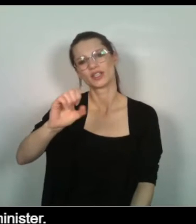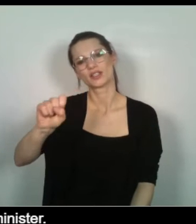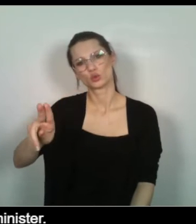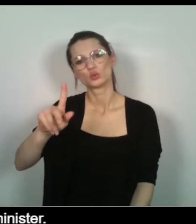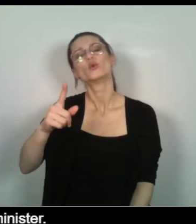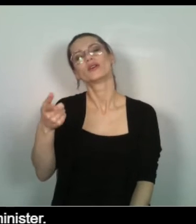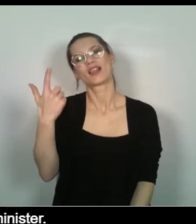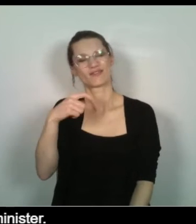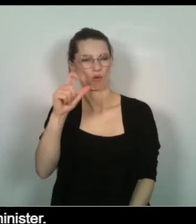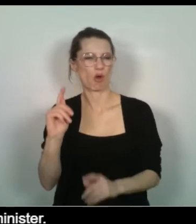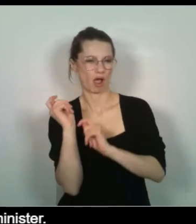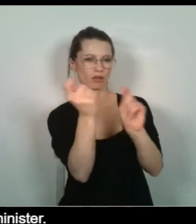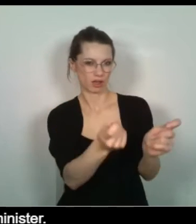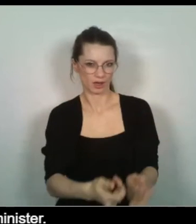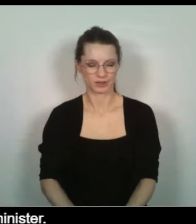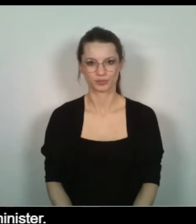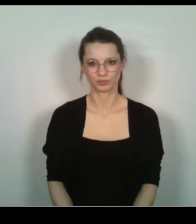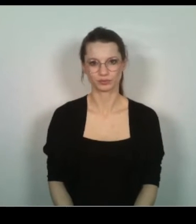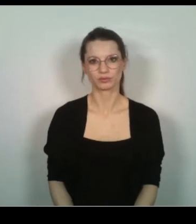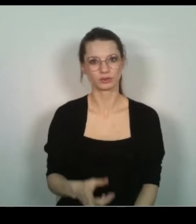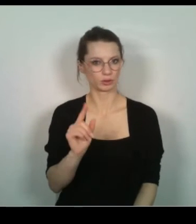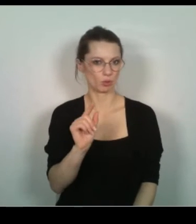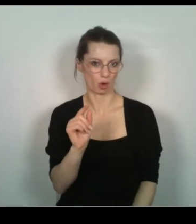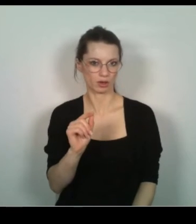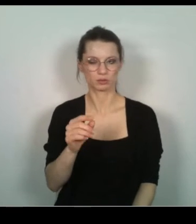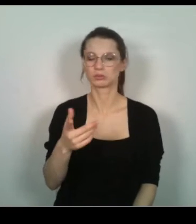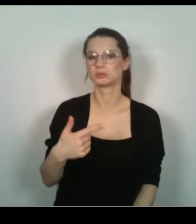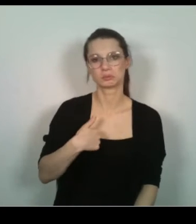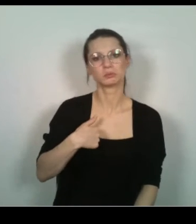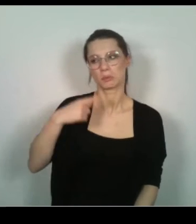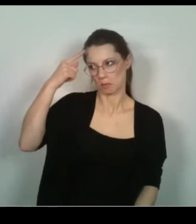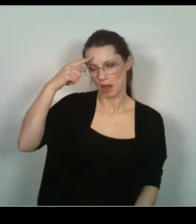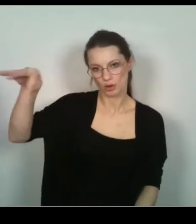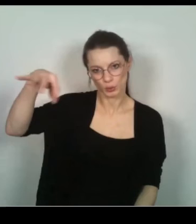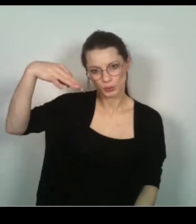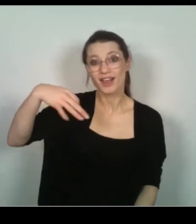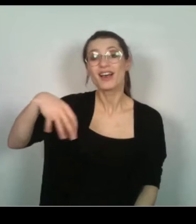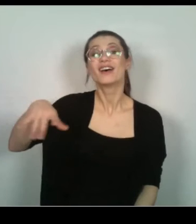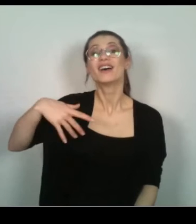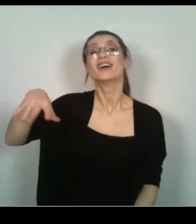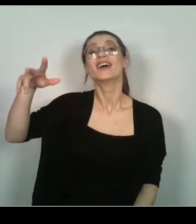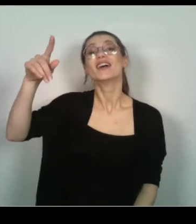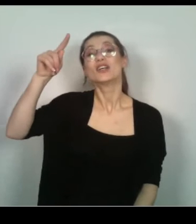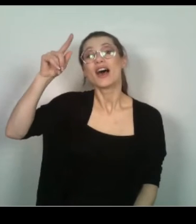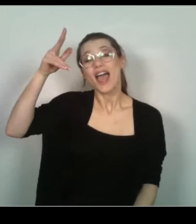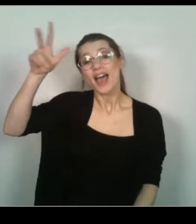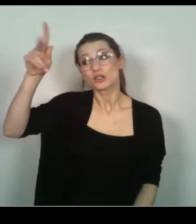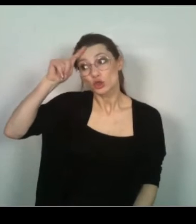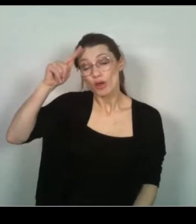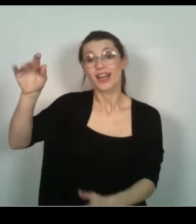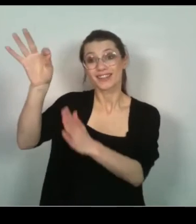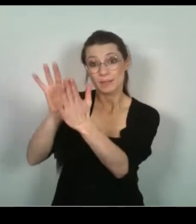Wir sind da nahezu gleichlautend unterwegs. Und wenn mir Markus Söder Tipps gegeben hat, dann werde ich Sie hier nicht weiter verraten.